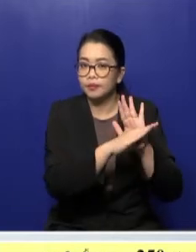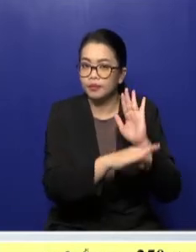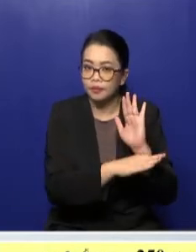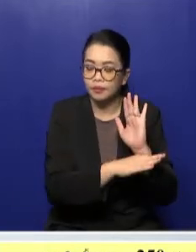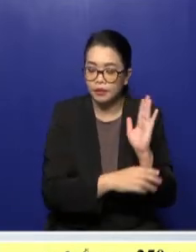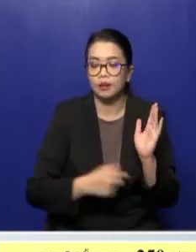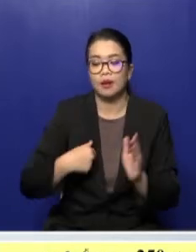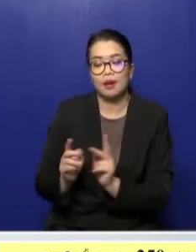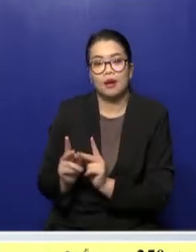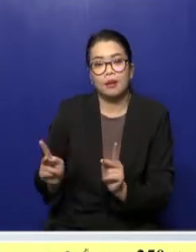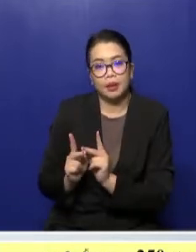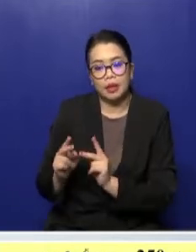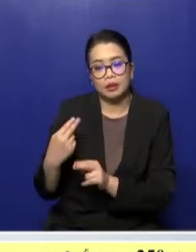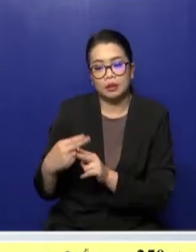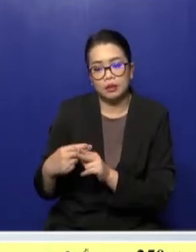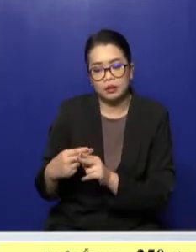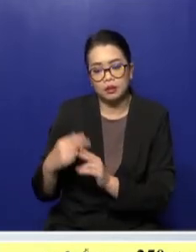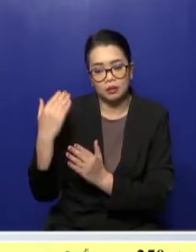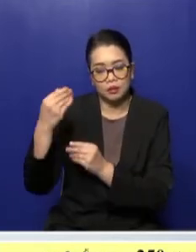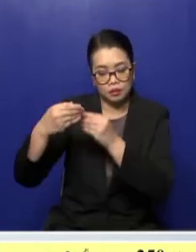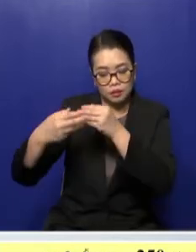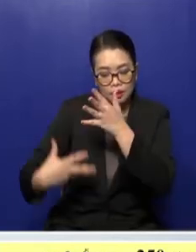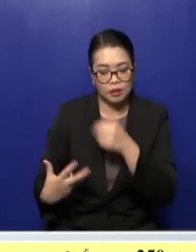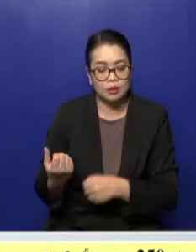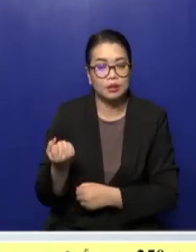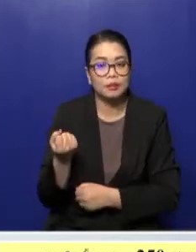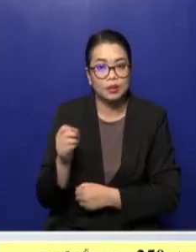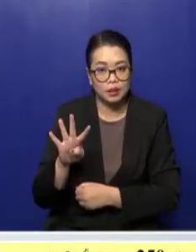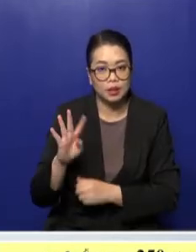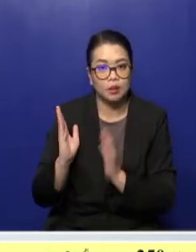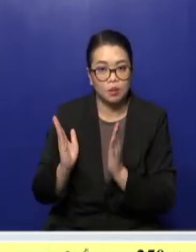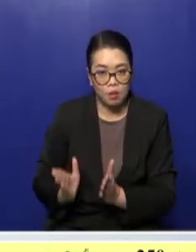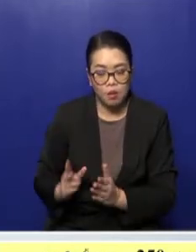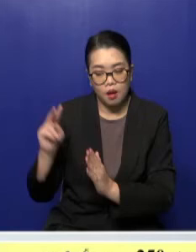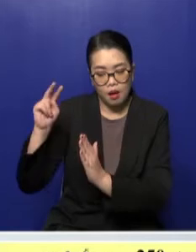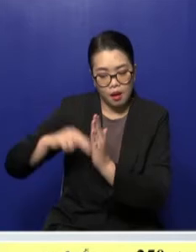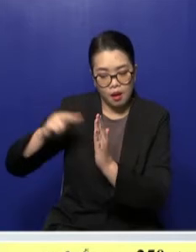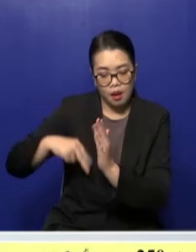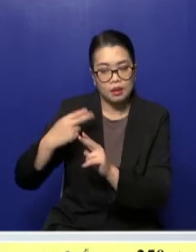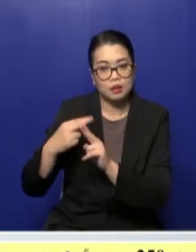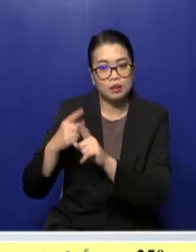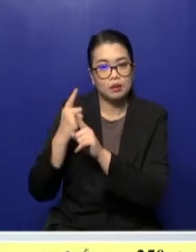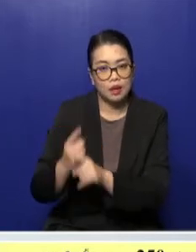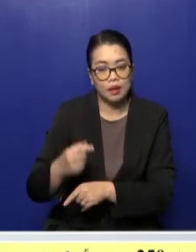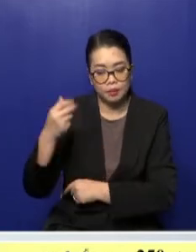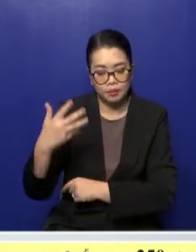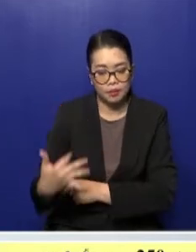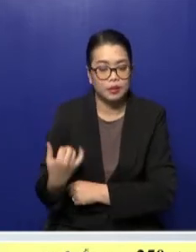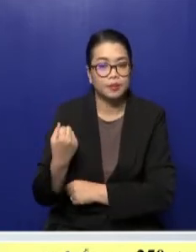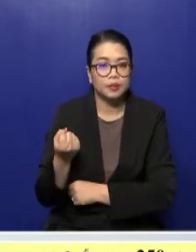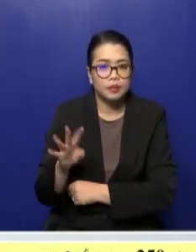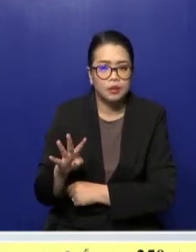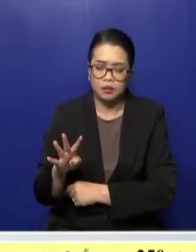ประกันแสงหาก็เลือกมาบัญชีรายชื่อเที่ยวมาเมื่อกี้ที่ 14คนถูกนี้นะครับผมก็ถามทำไม